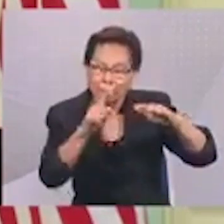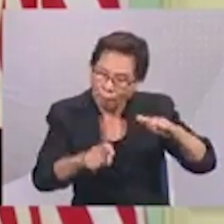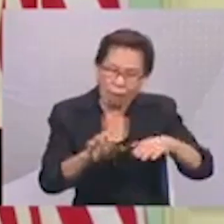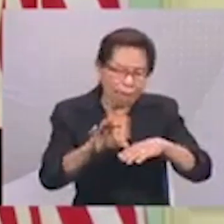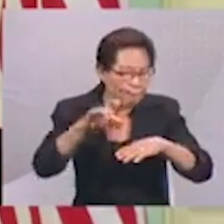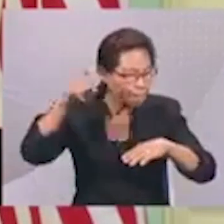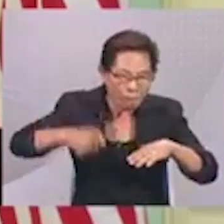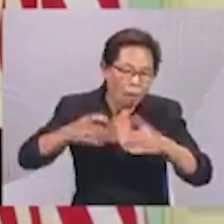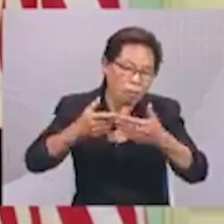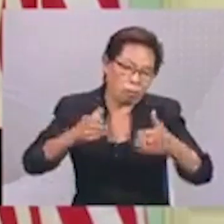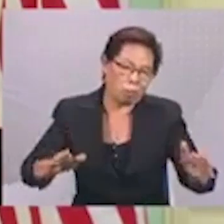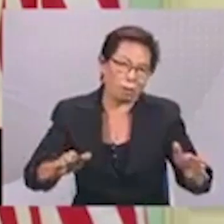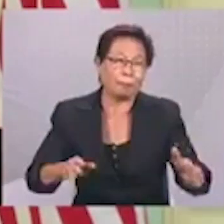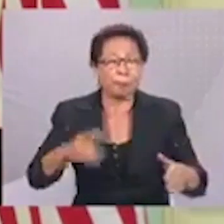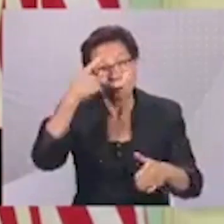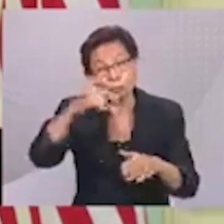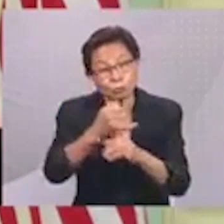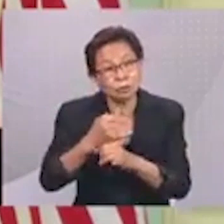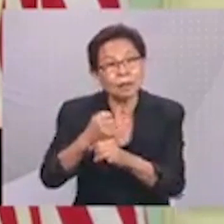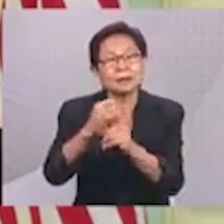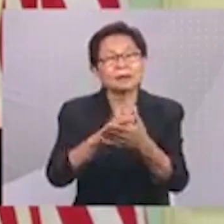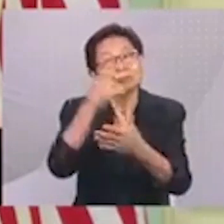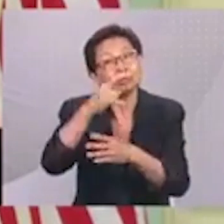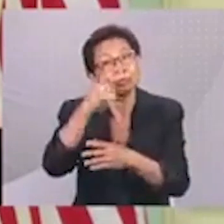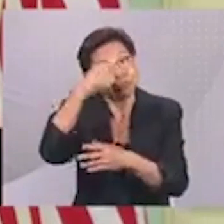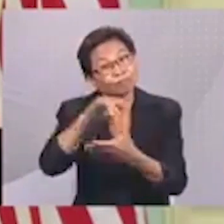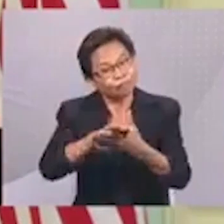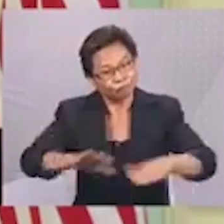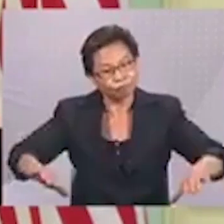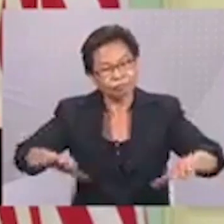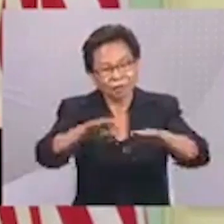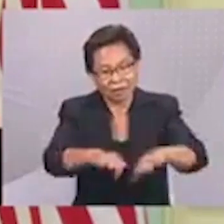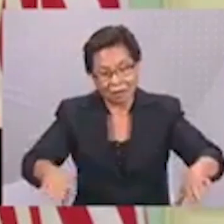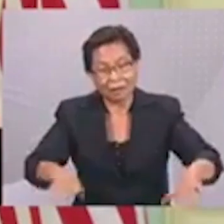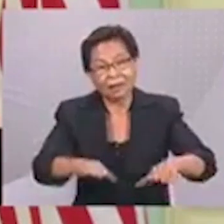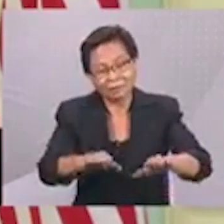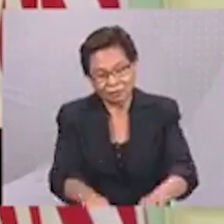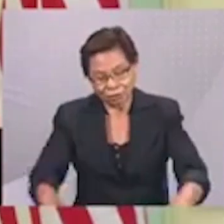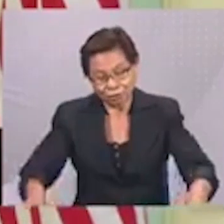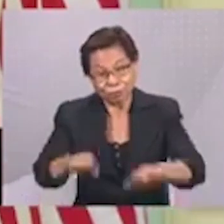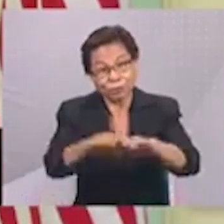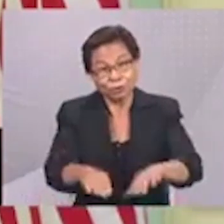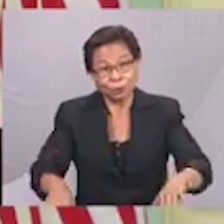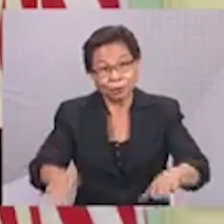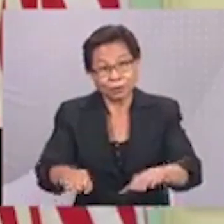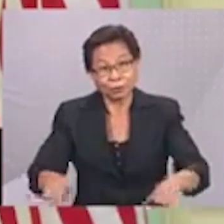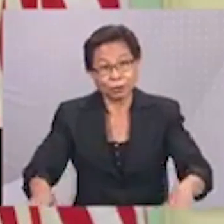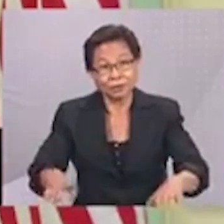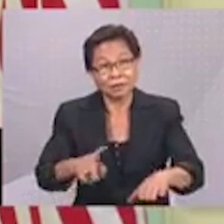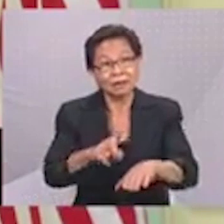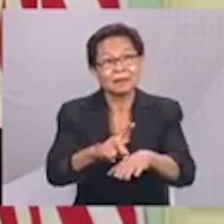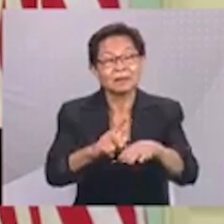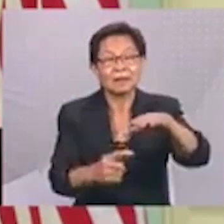dibuka. Walaupun untuk menjaga keselamatan anak-anak yang berada di taska tersebut,